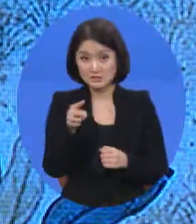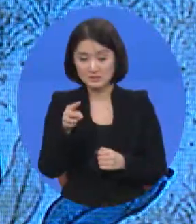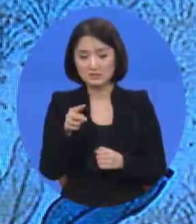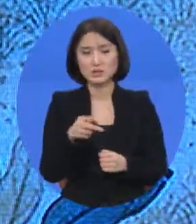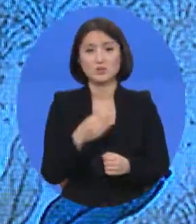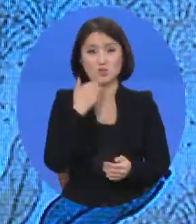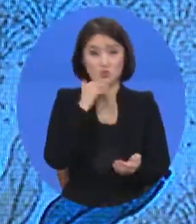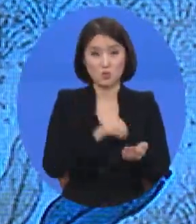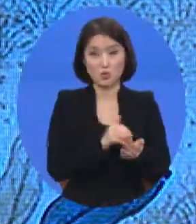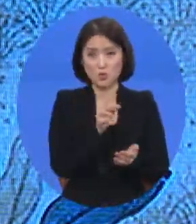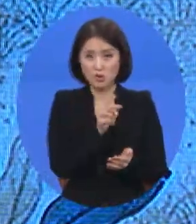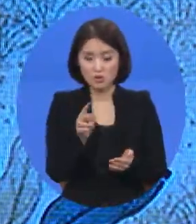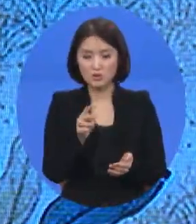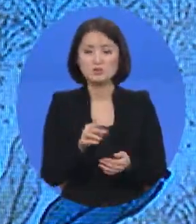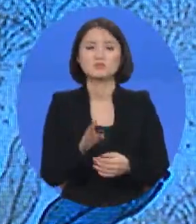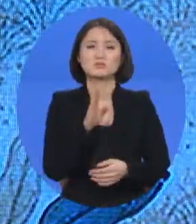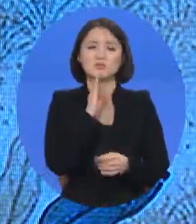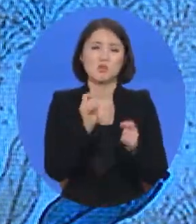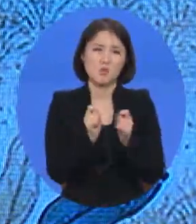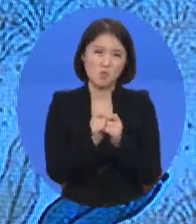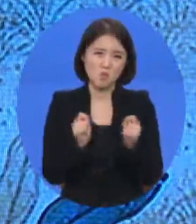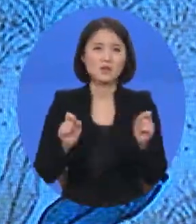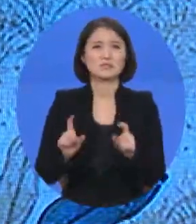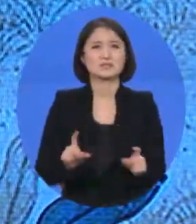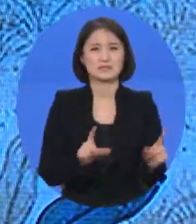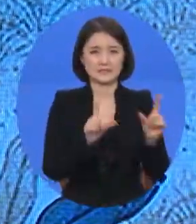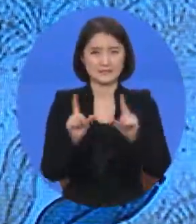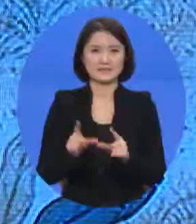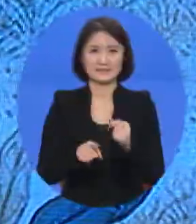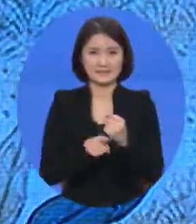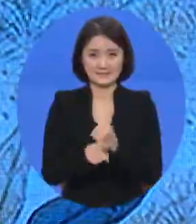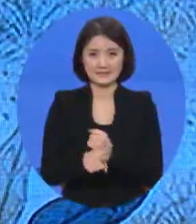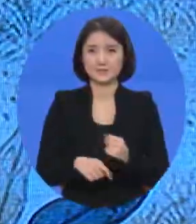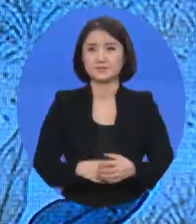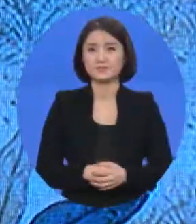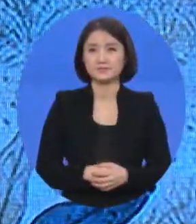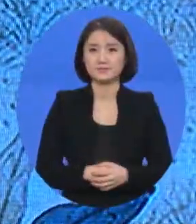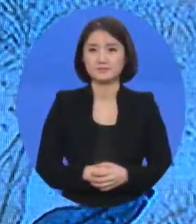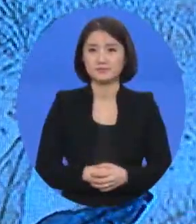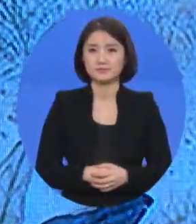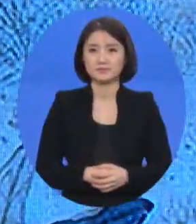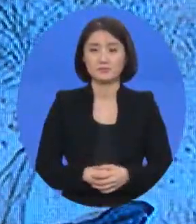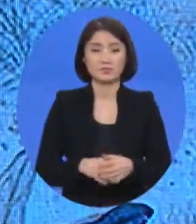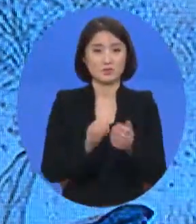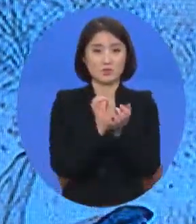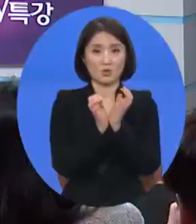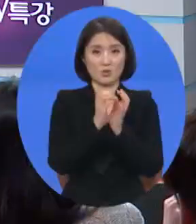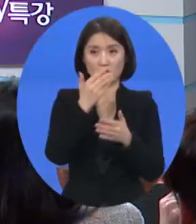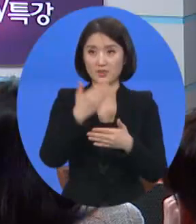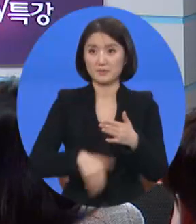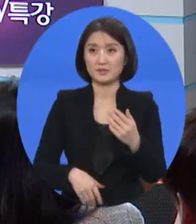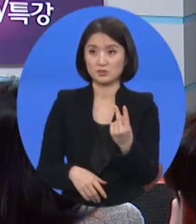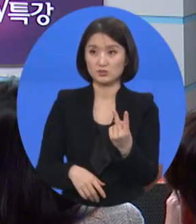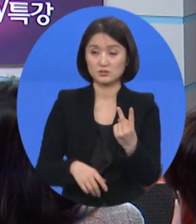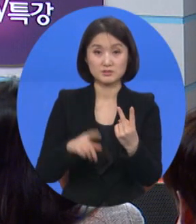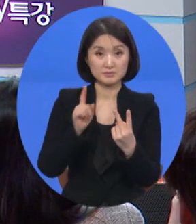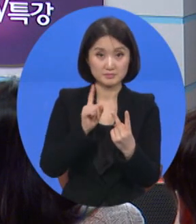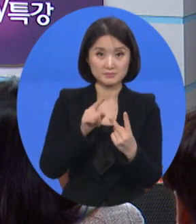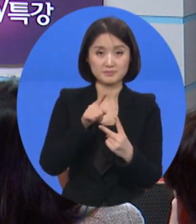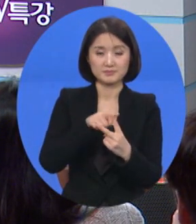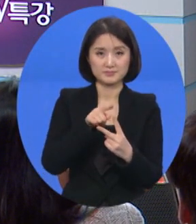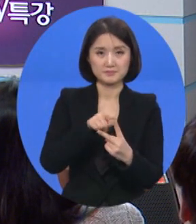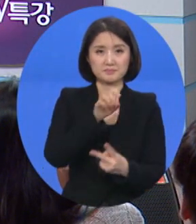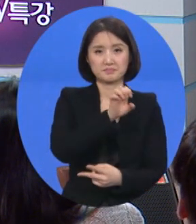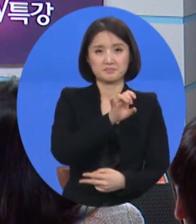그래서 바위는 오래 산다는 의미가 되는 거죠 이제 고추 2개 남았습니다 꽃 하나가 뭡니까 패랭이